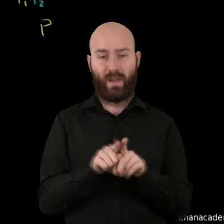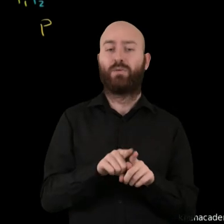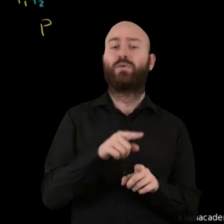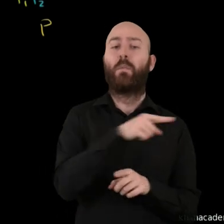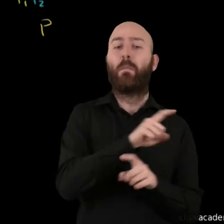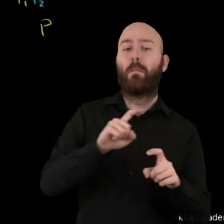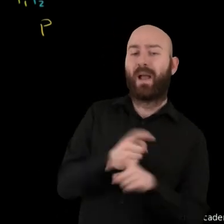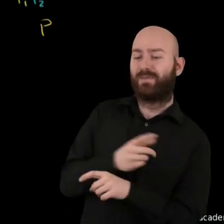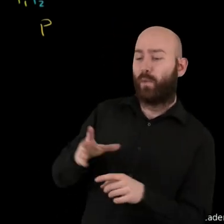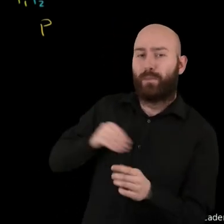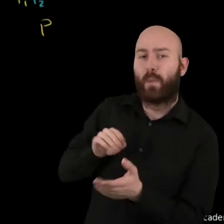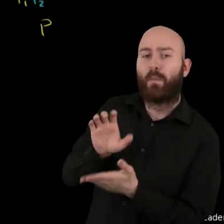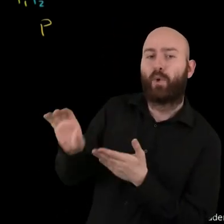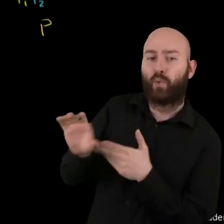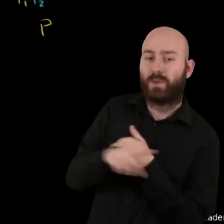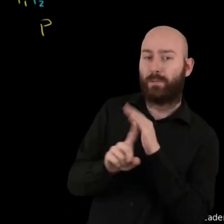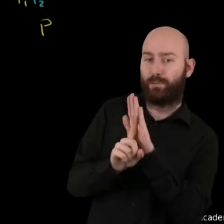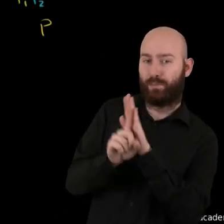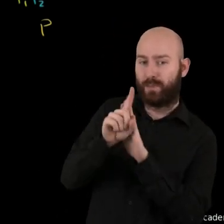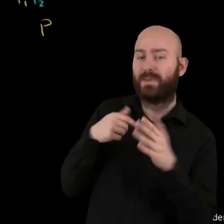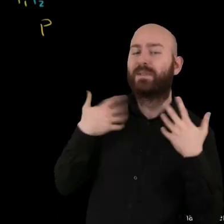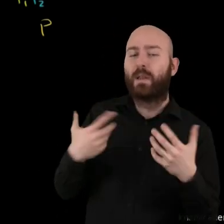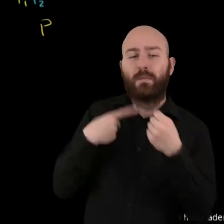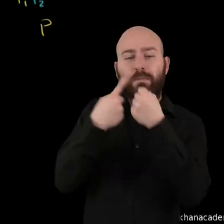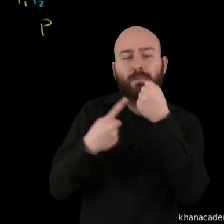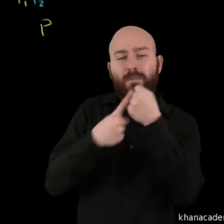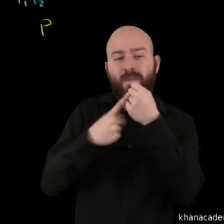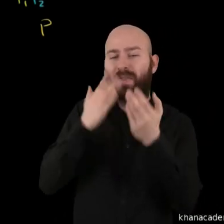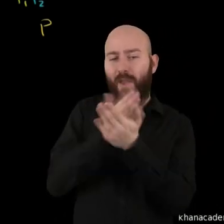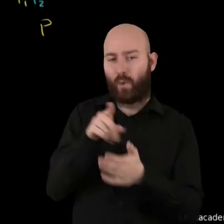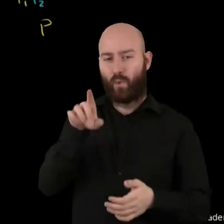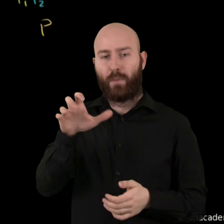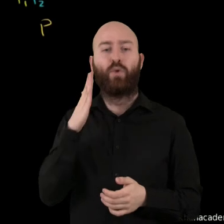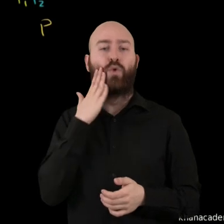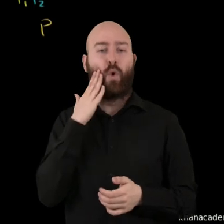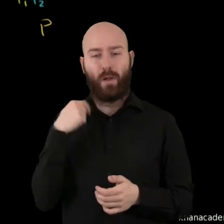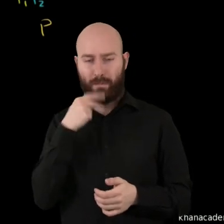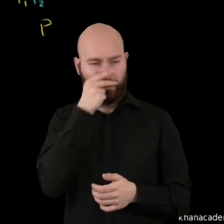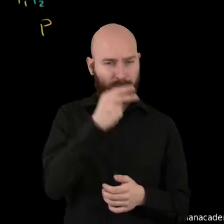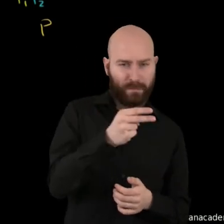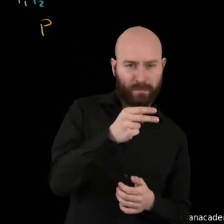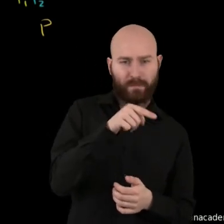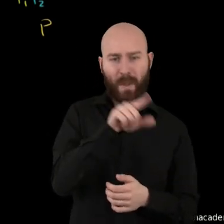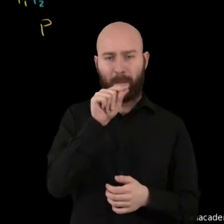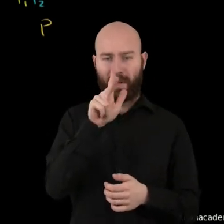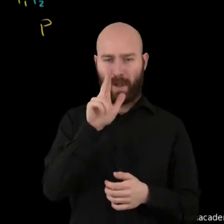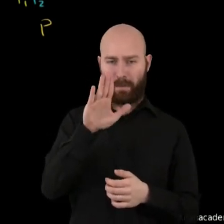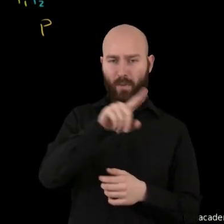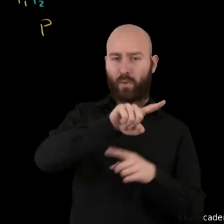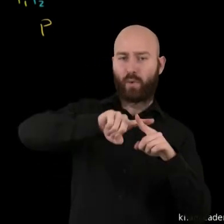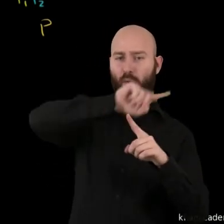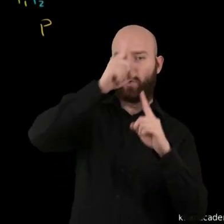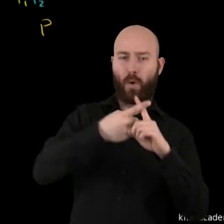chcieli precyzyjnie określić, jak wzrosła wielkość produkcji kraju, a chcemy mierzyć PKB w dolarach, to moglibyśmy wziąć